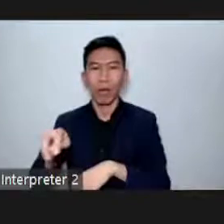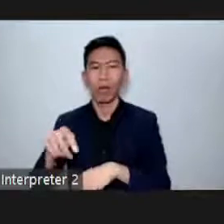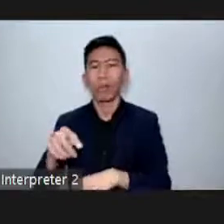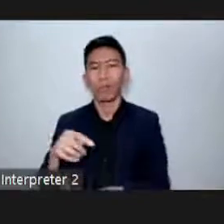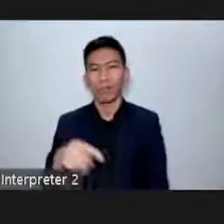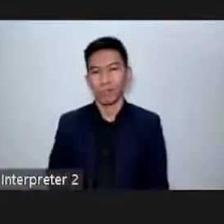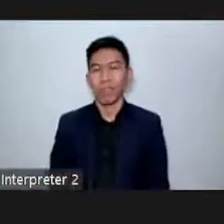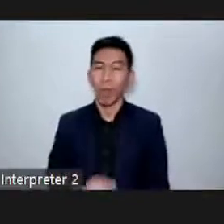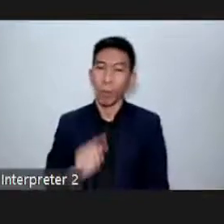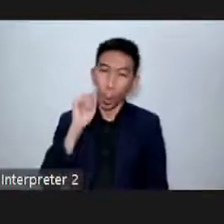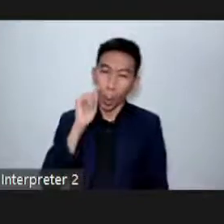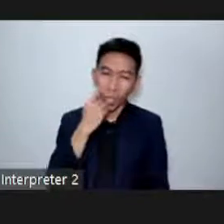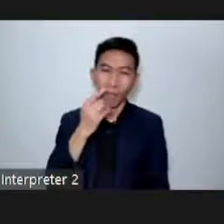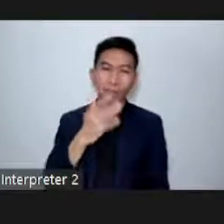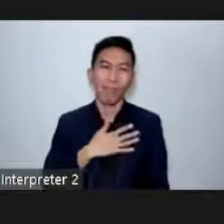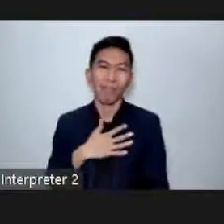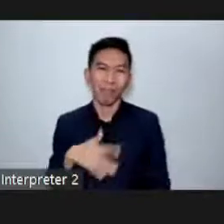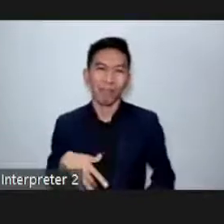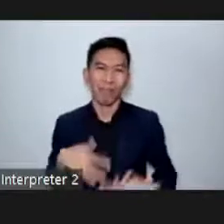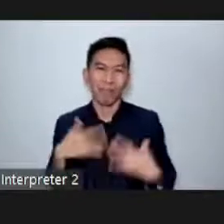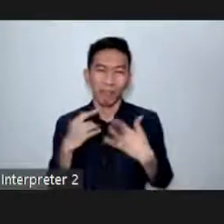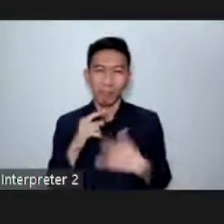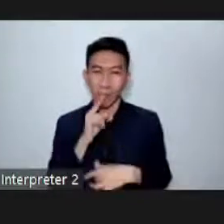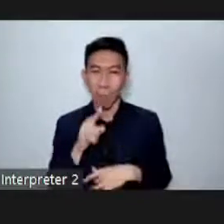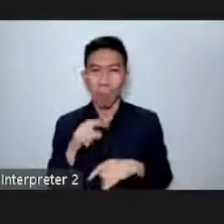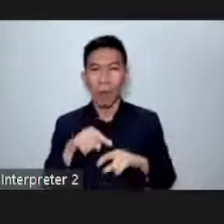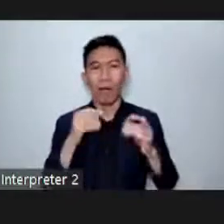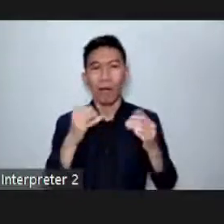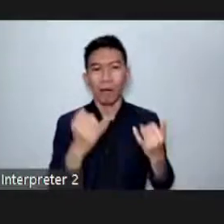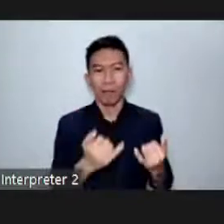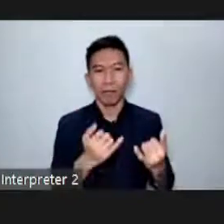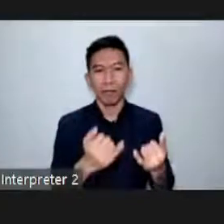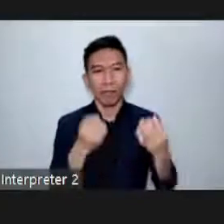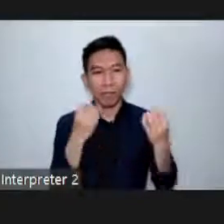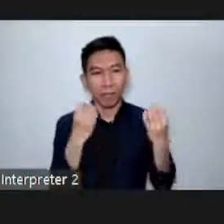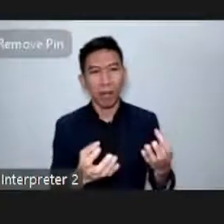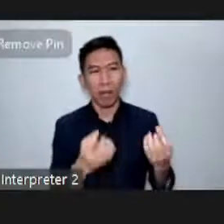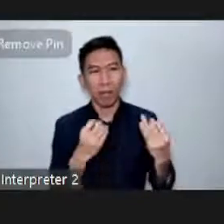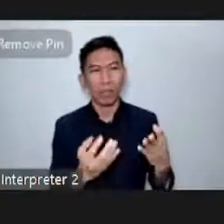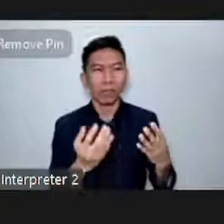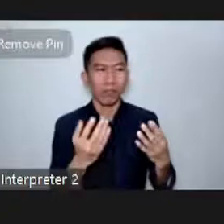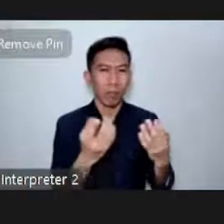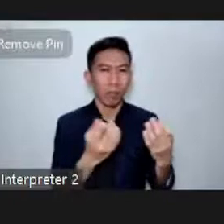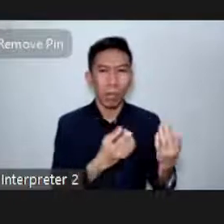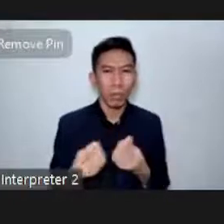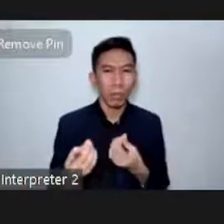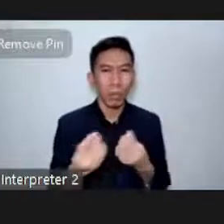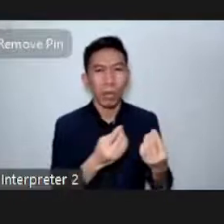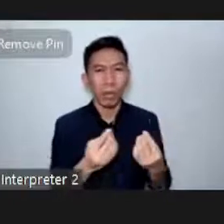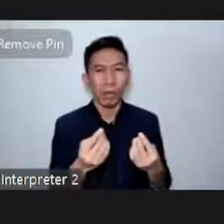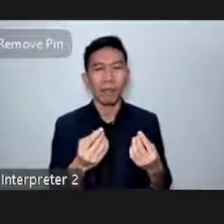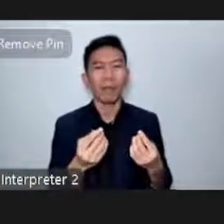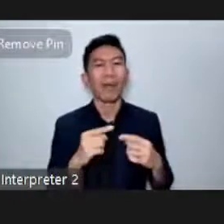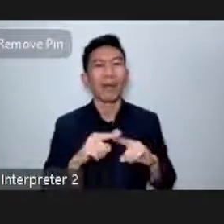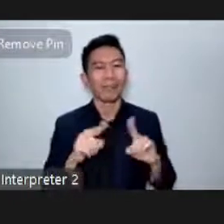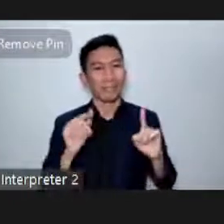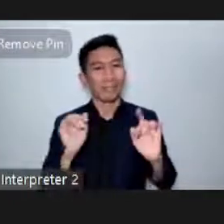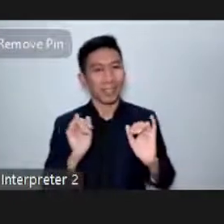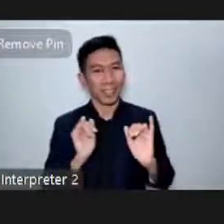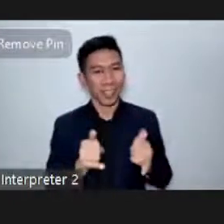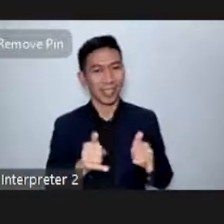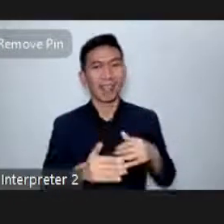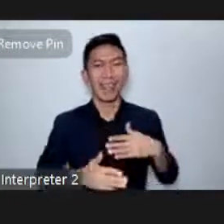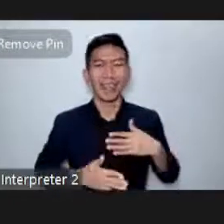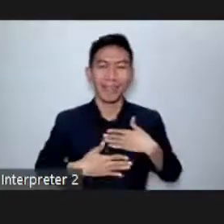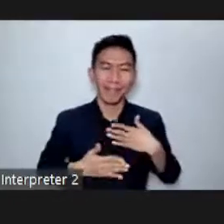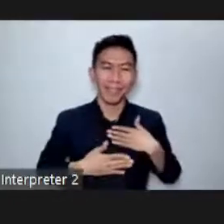ang boring ng buhay ko. Ngayon, parang ang dami-dami kong ginagawa pero ang saya sa pakiramdam. Yung